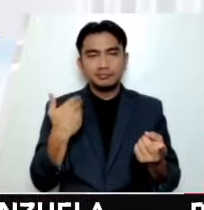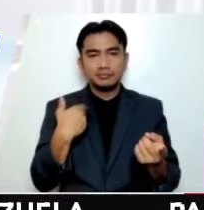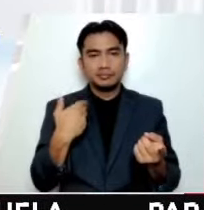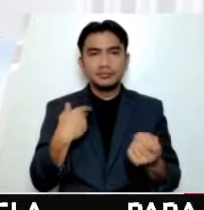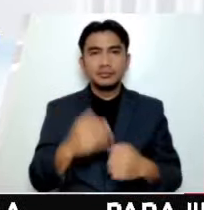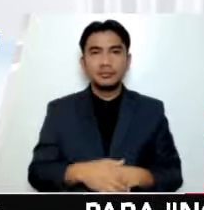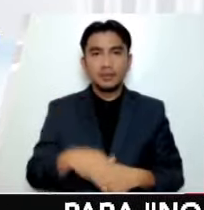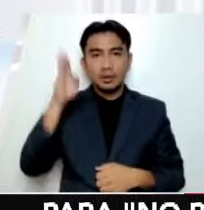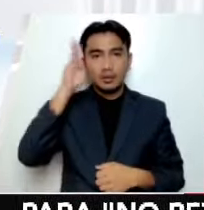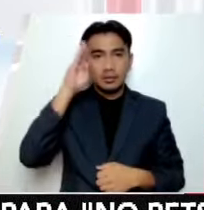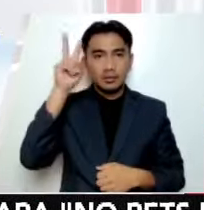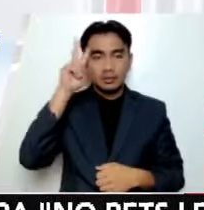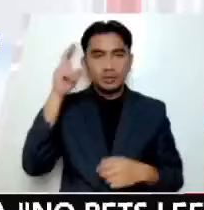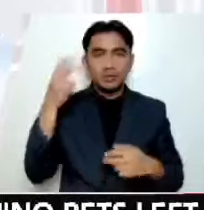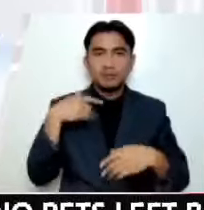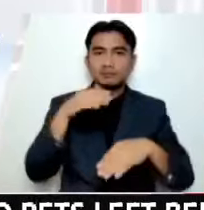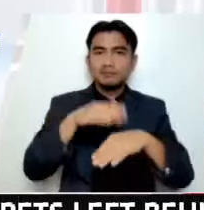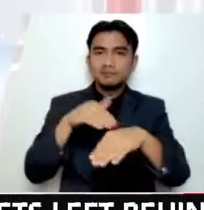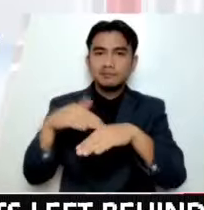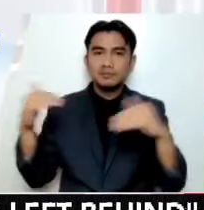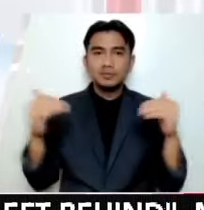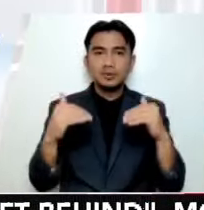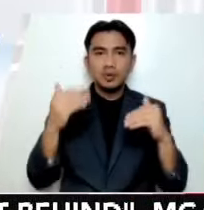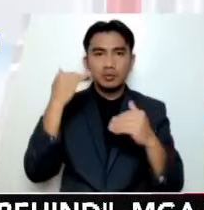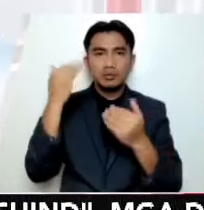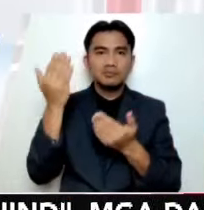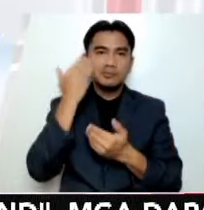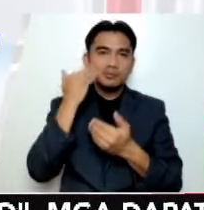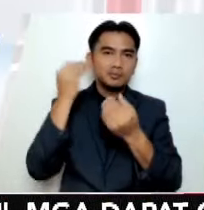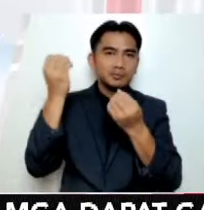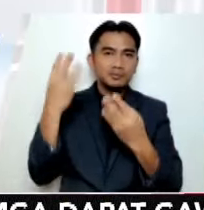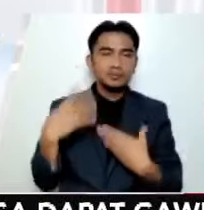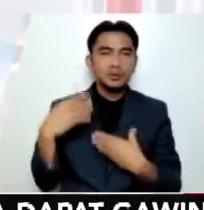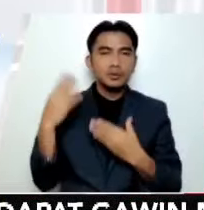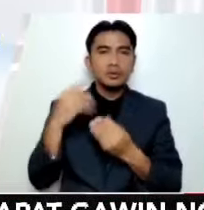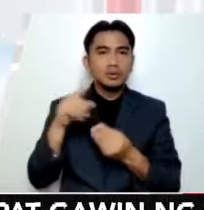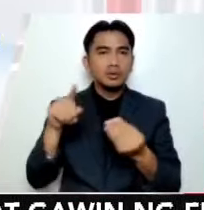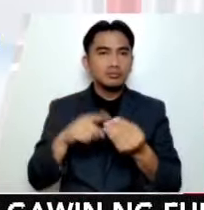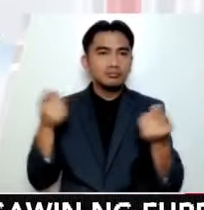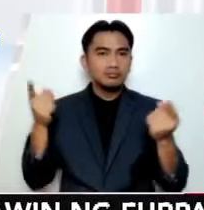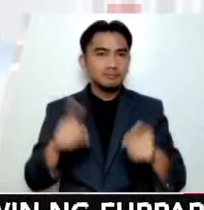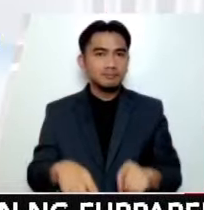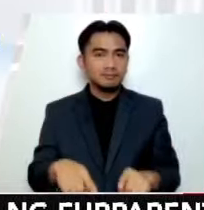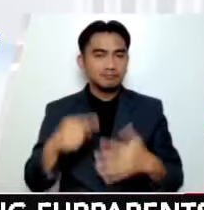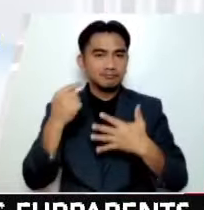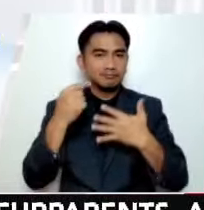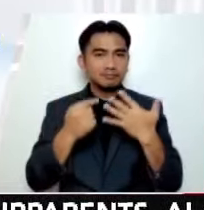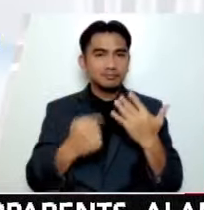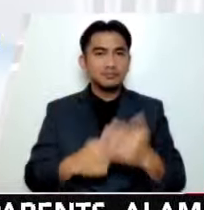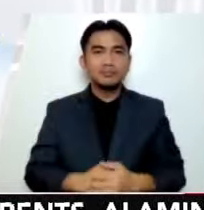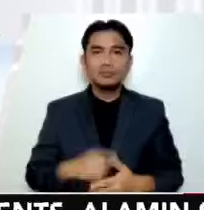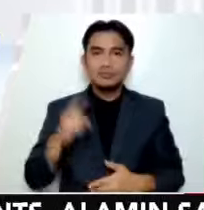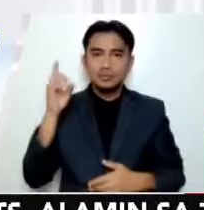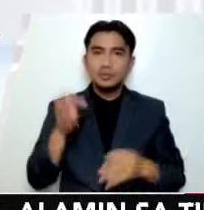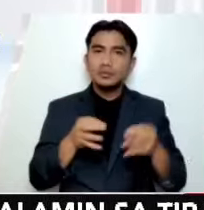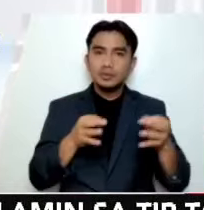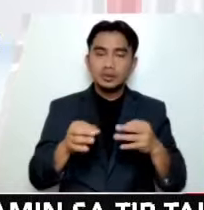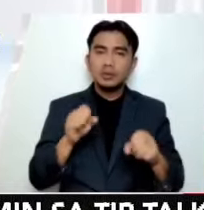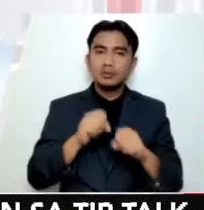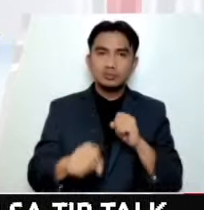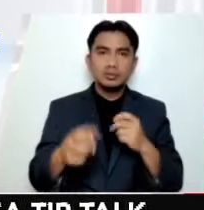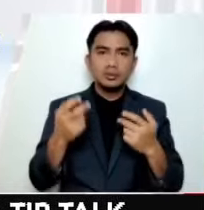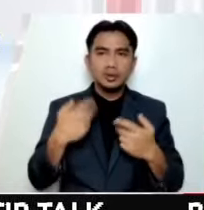briefing. Nakulangan daw kasi siya sa mga impormasyong na ibibigay sa kanya. Para gumalaw yung lahat ng ating mga